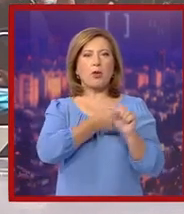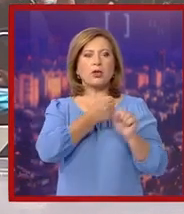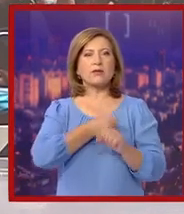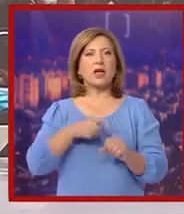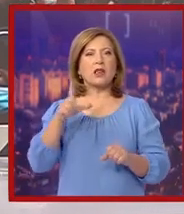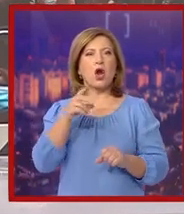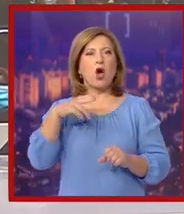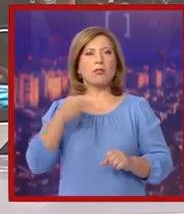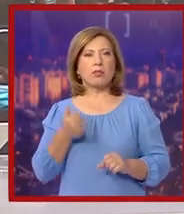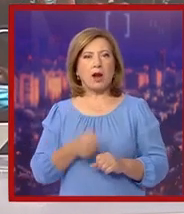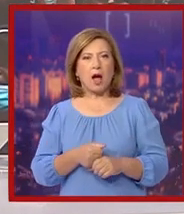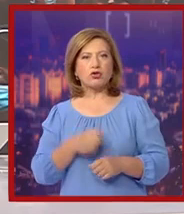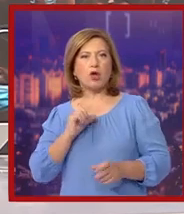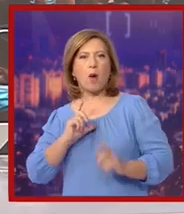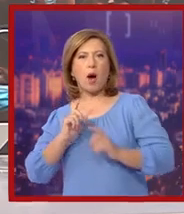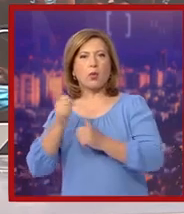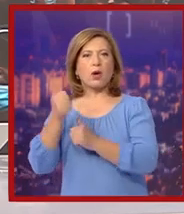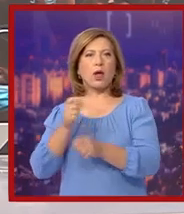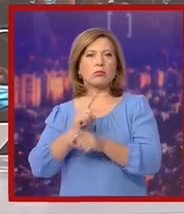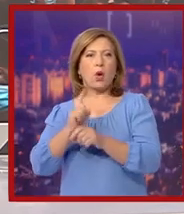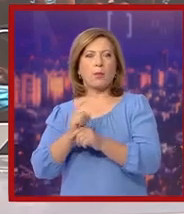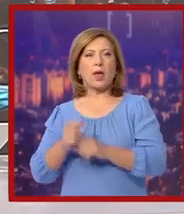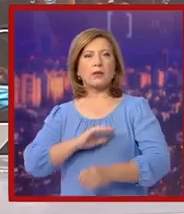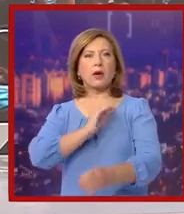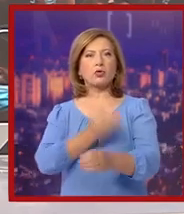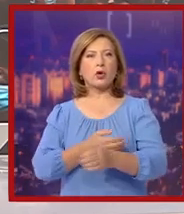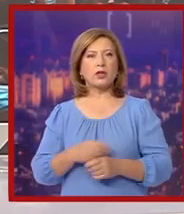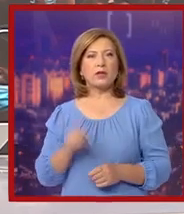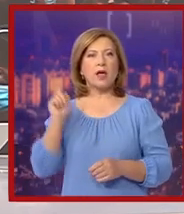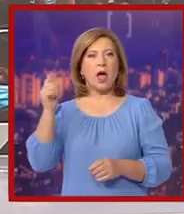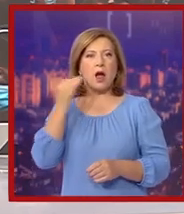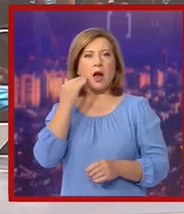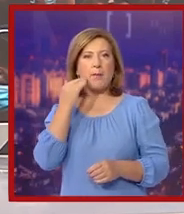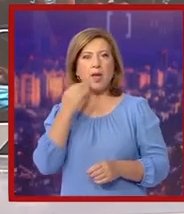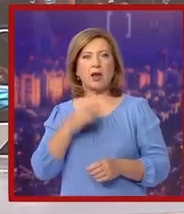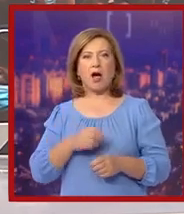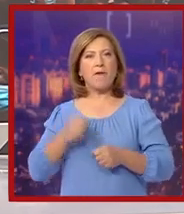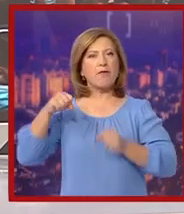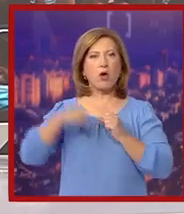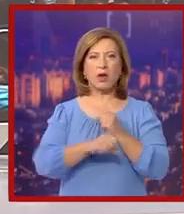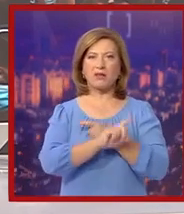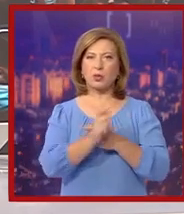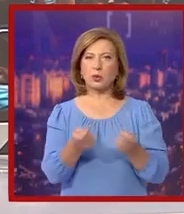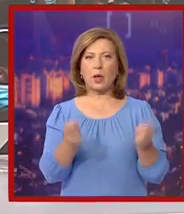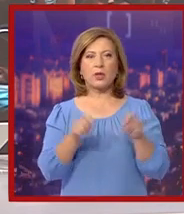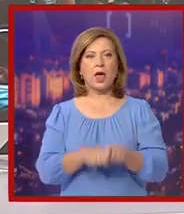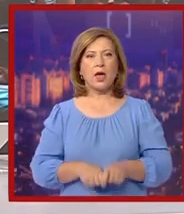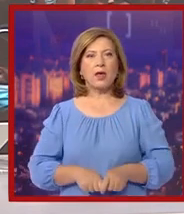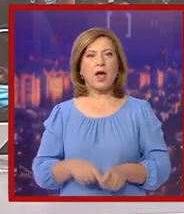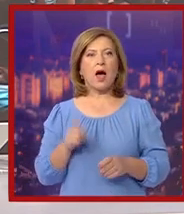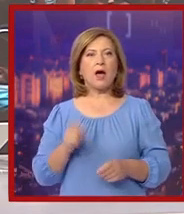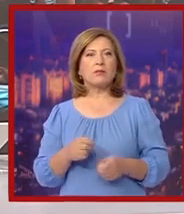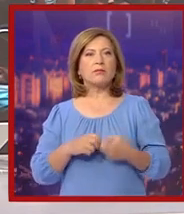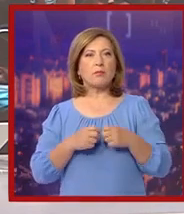la Londra și au aruncat cu tot felul de obiecte în autorități. Iar peste ocean, violențele sunt departe de a se încheia. Cazul care a provocat o serie